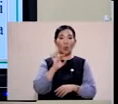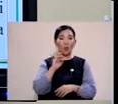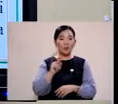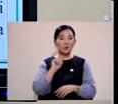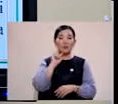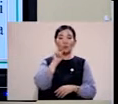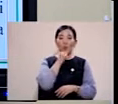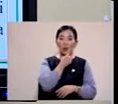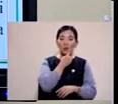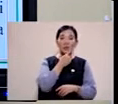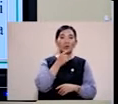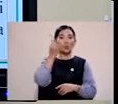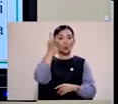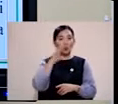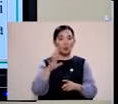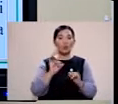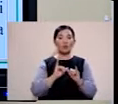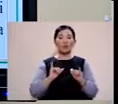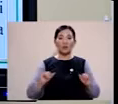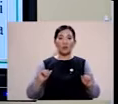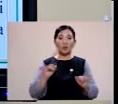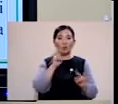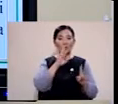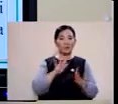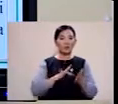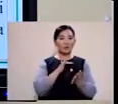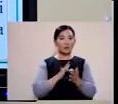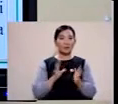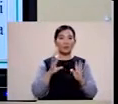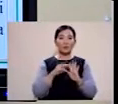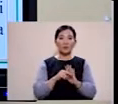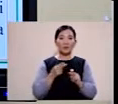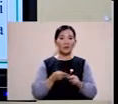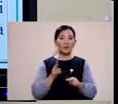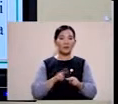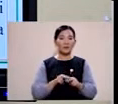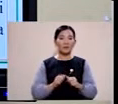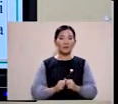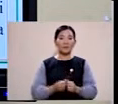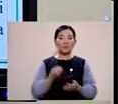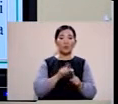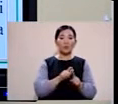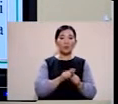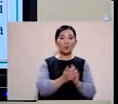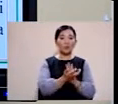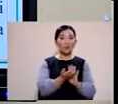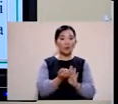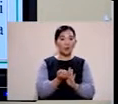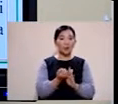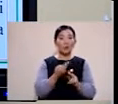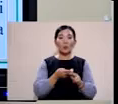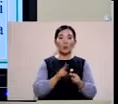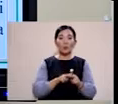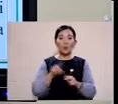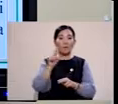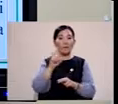iqtisodi rivojlangan ko'rkam shaharlardan biri hisoblanar ekan. Qadrli o'quvchilar, demak, biz bu